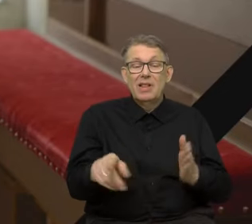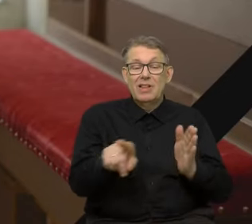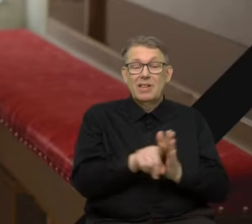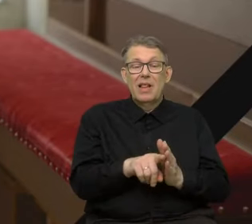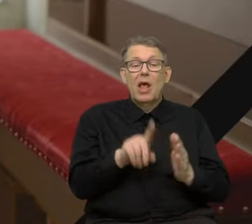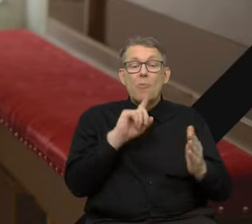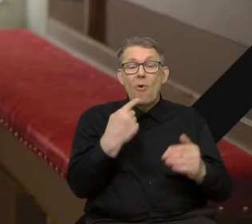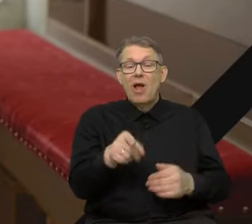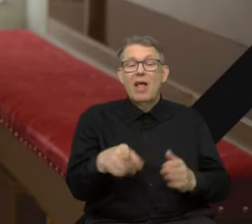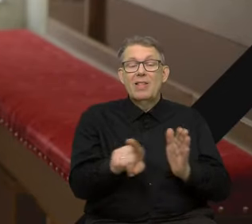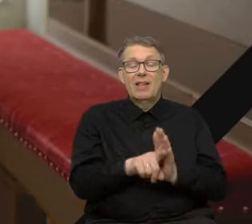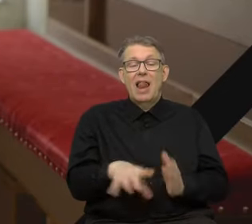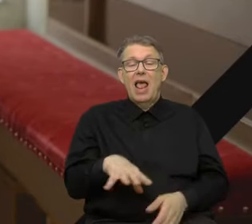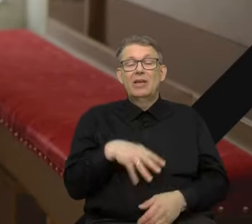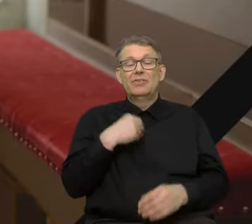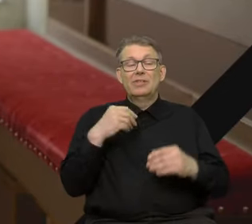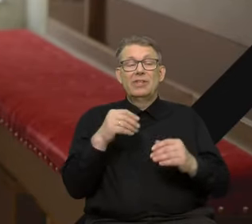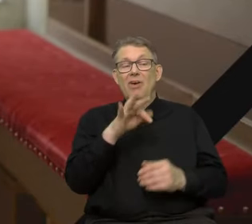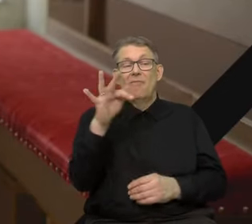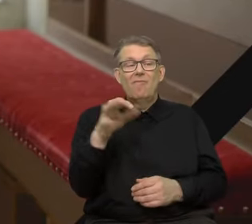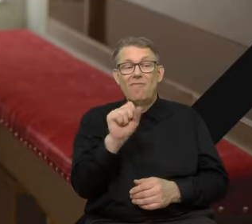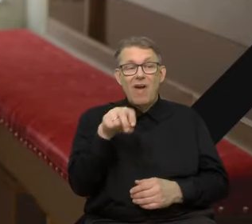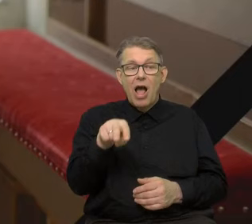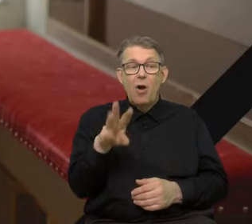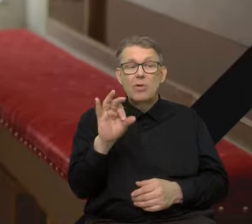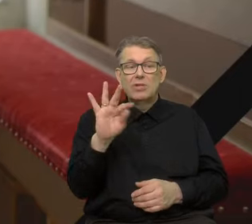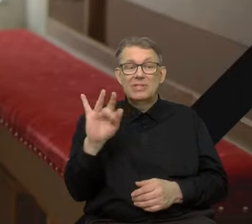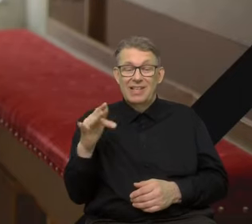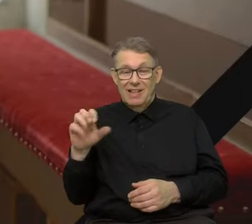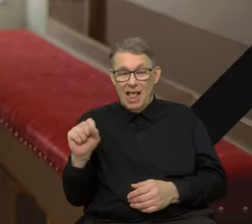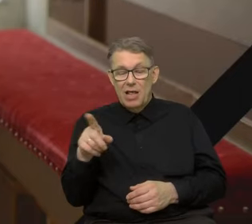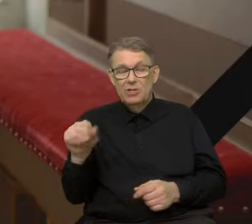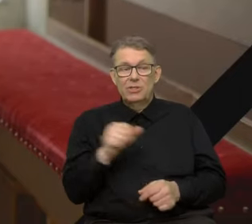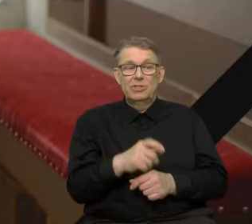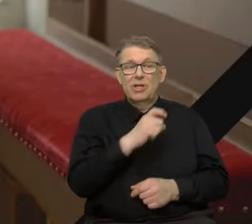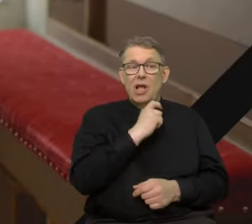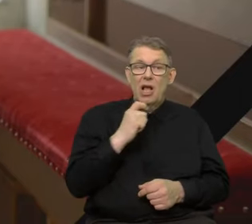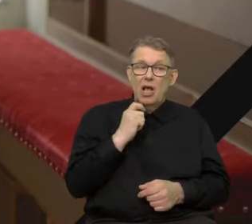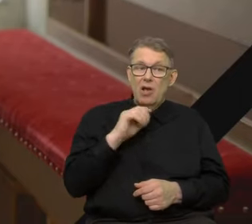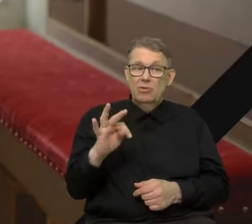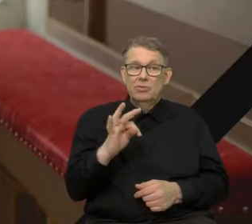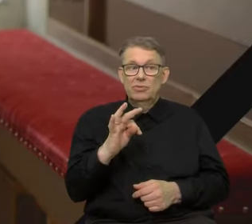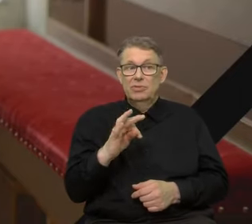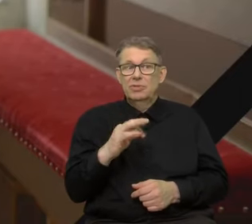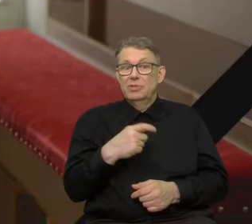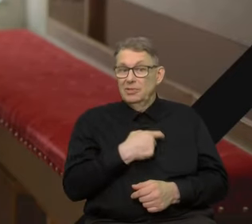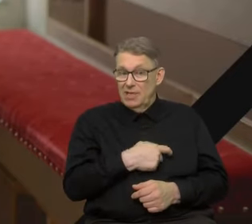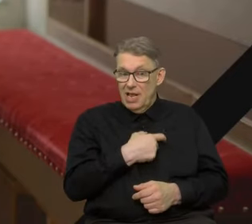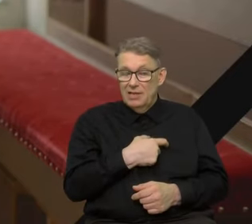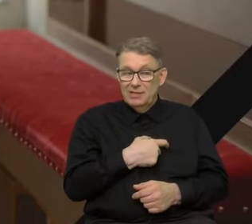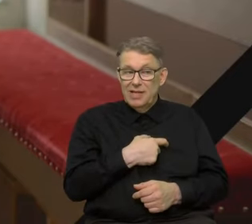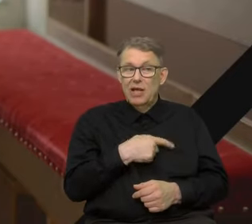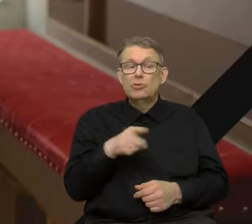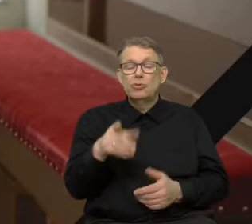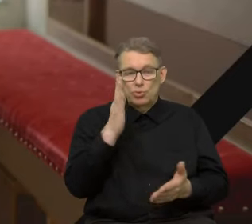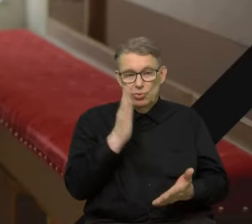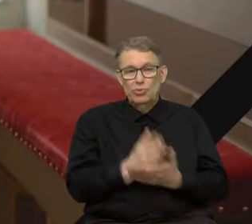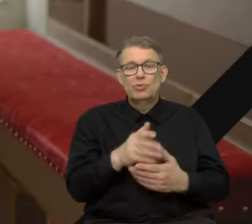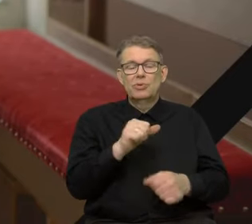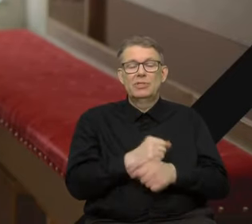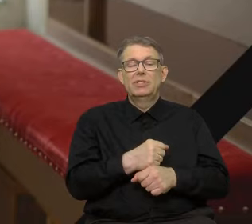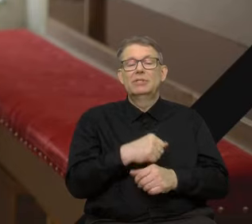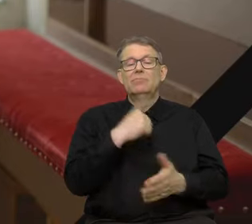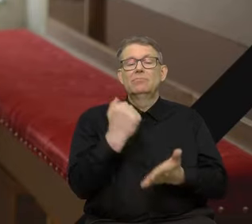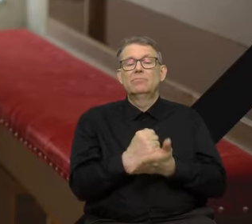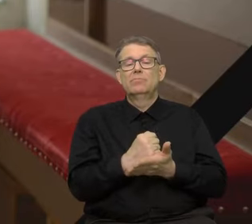Faustynie, to kapłan według mojego serca, to był akt kanonizacji ze strony samego